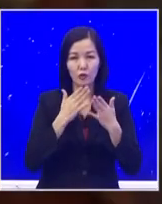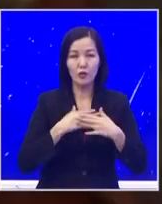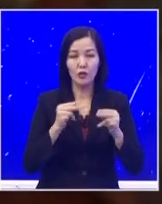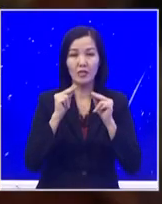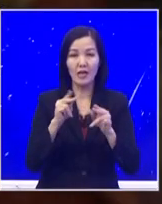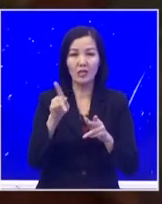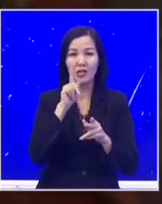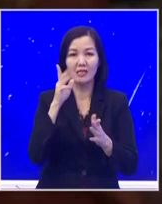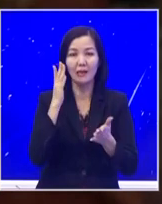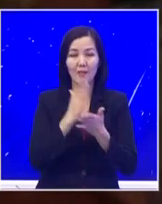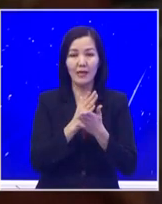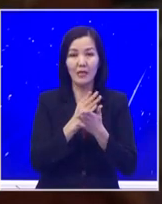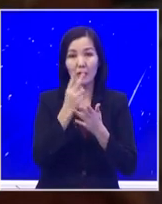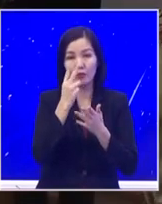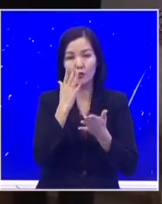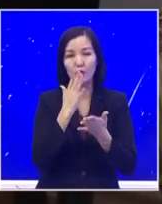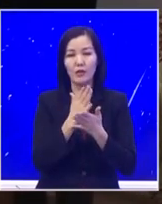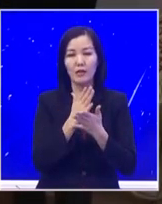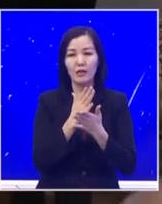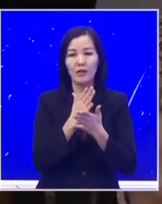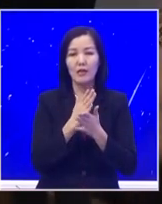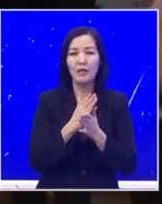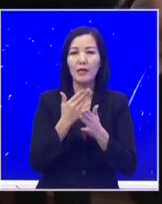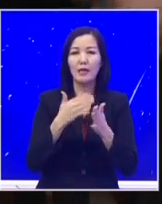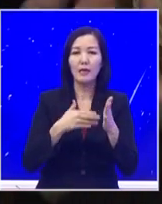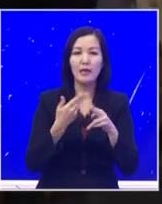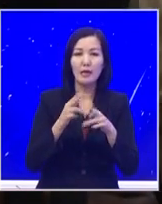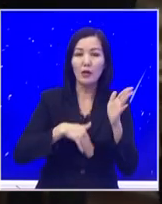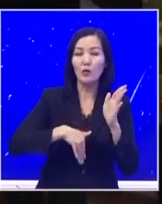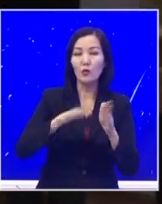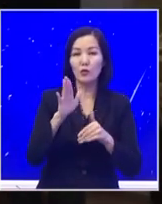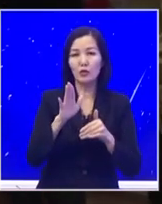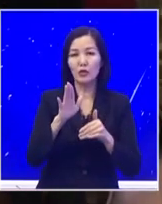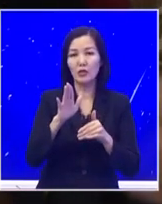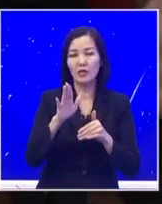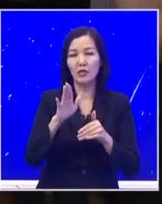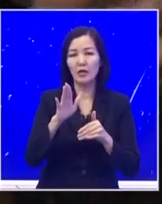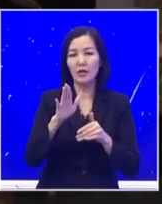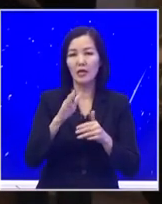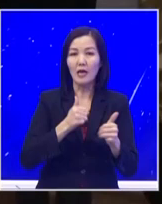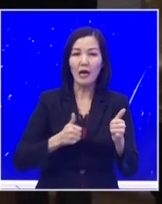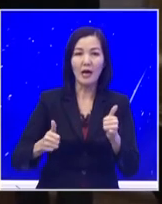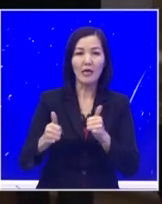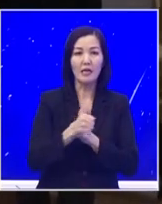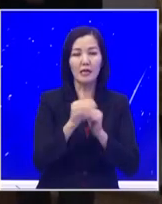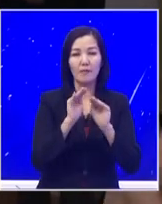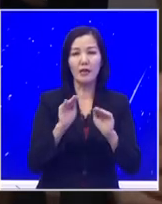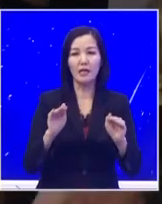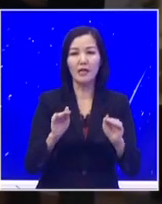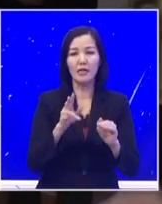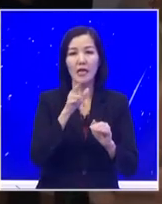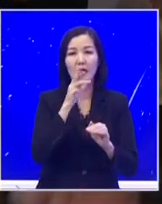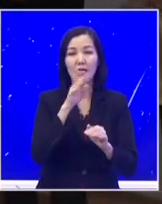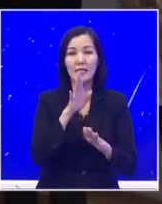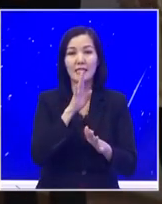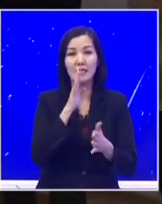біз өштерде байқап отырмыз. Өзбек балалары да болды, жаңағы ұйғыр балалары да болды, жаңағы кәрістің қыздары